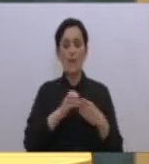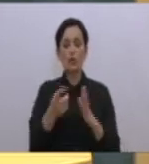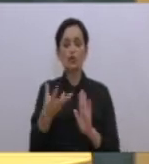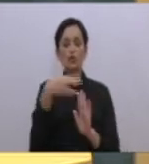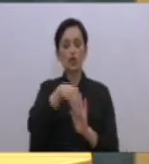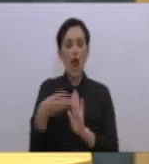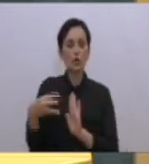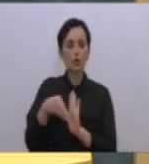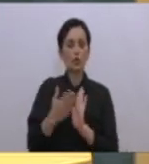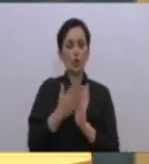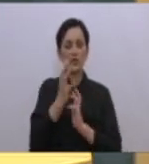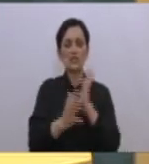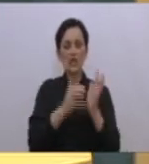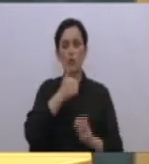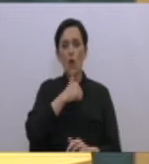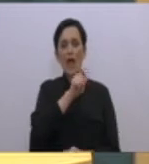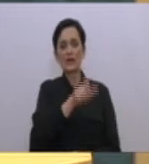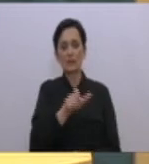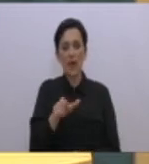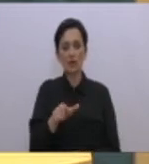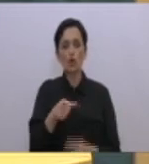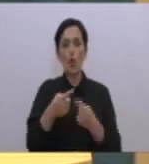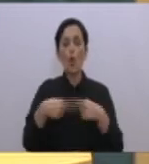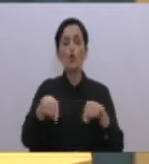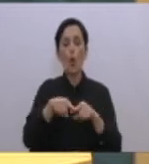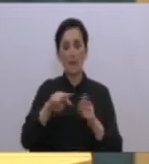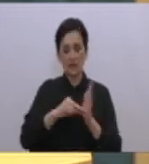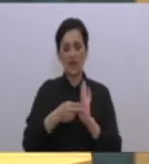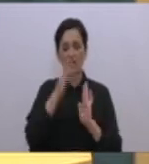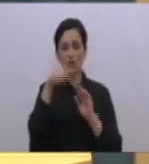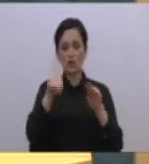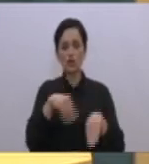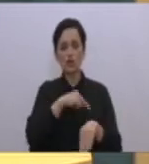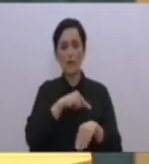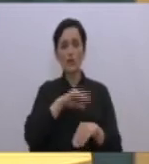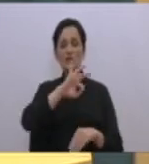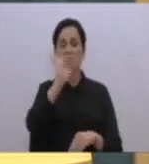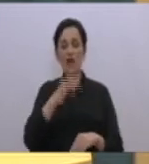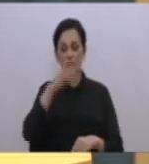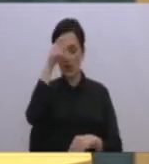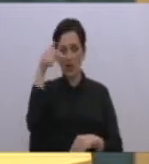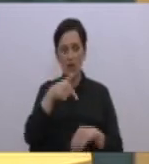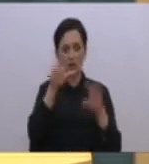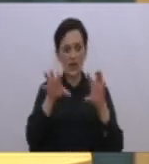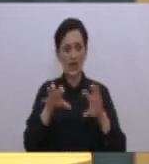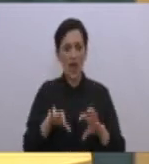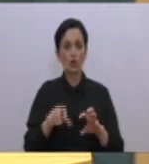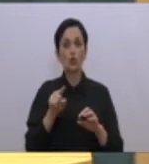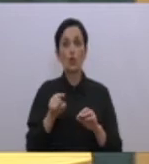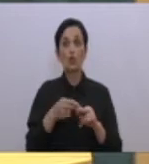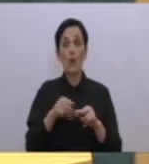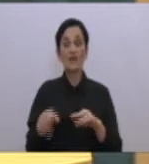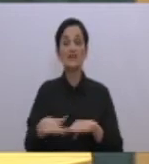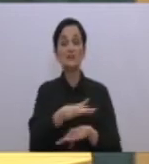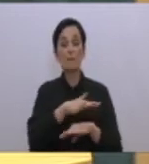chartulebi arian saertashorisho ekspertebi. Komiteti gegmavs rom sheimushao sakhelonebo ganatlebis shesakheb kanoni, romelis am